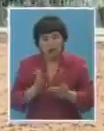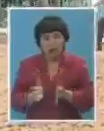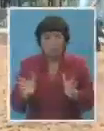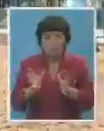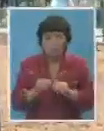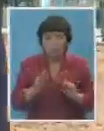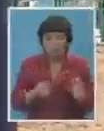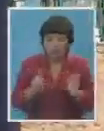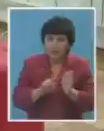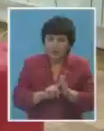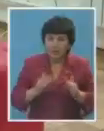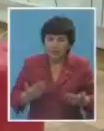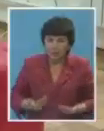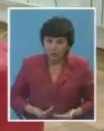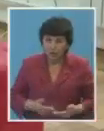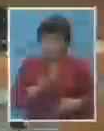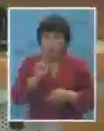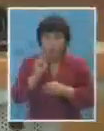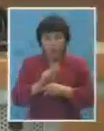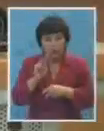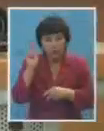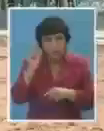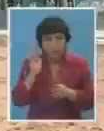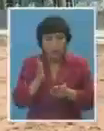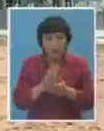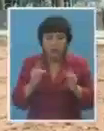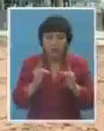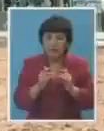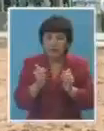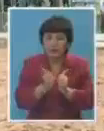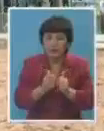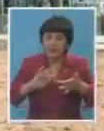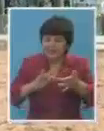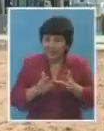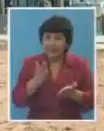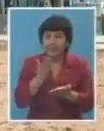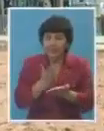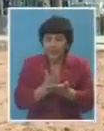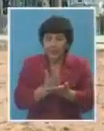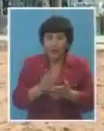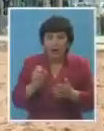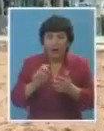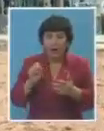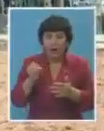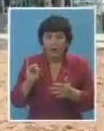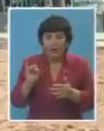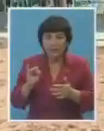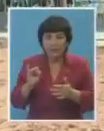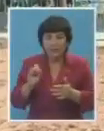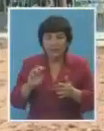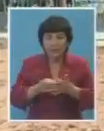жердегі балалар келіп, осы жерде жатып оқитын болады. Мына жерде мектепте интернет бар. IT класс аштық бірінші рет.